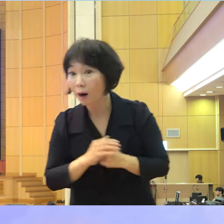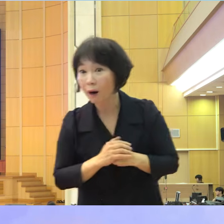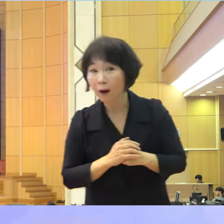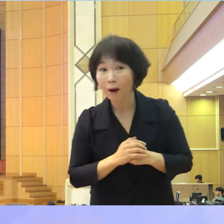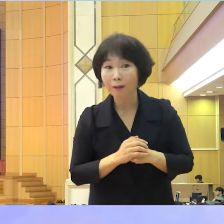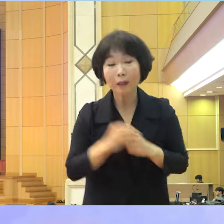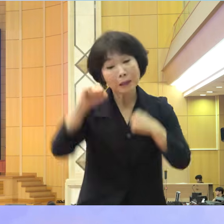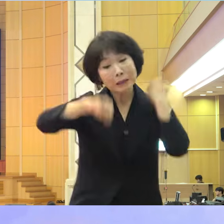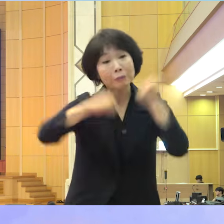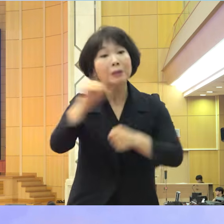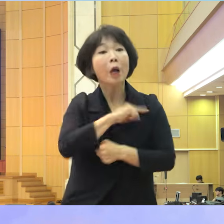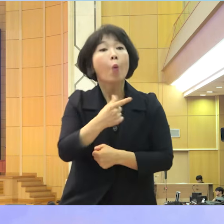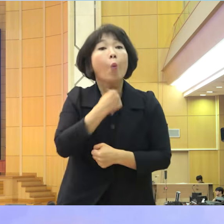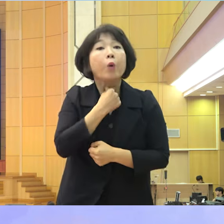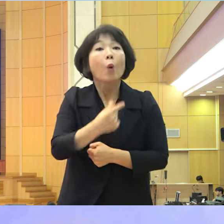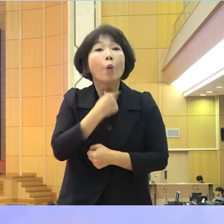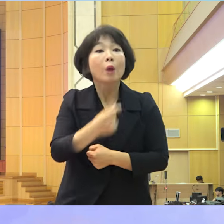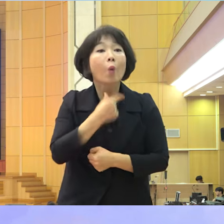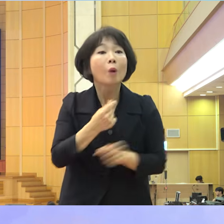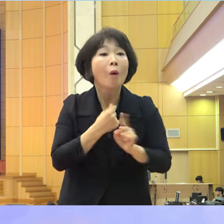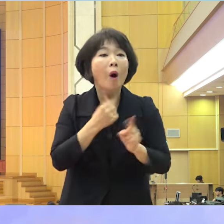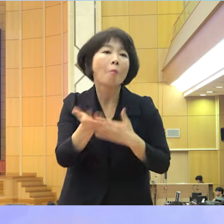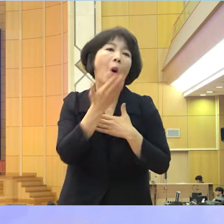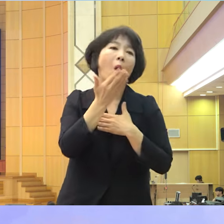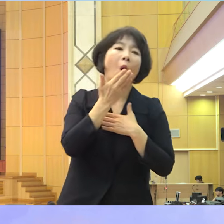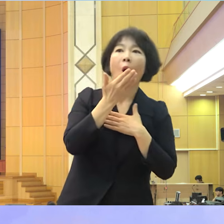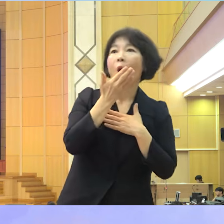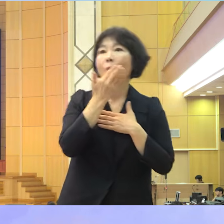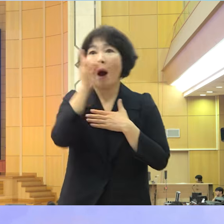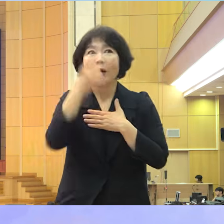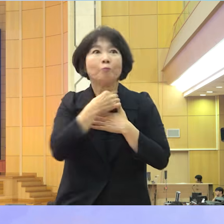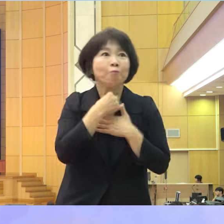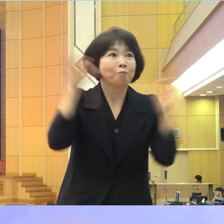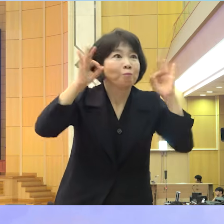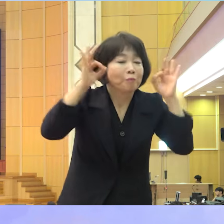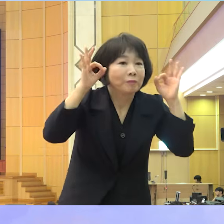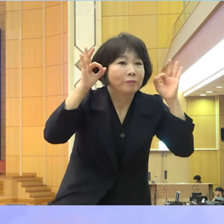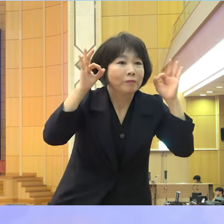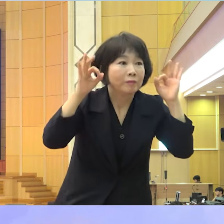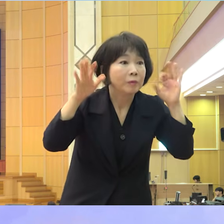그냥 먹다 살다 죽는 존재이기 때문에. 근데 사람들은